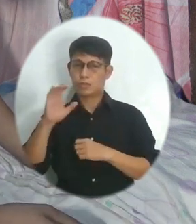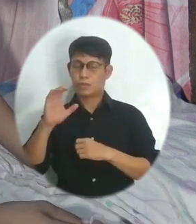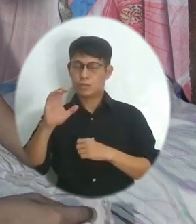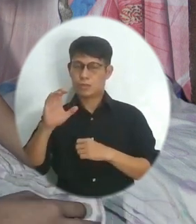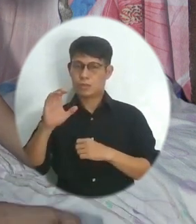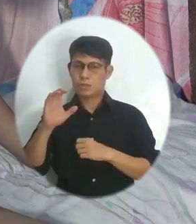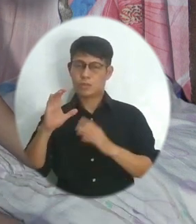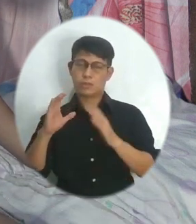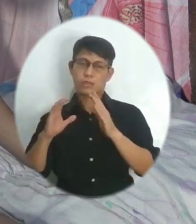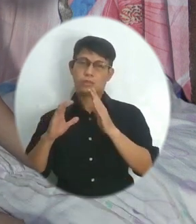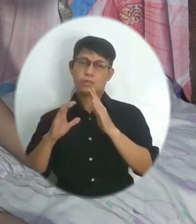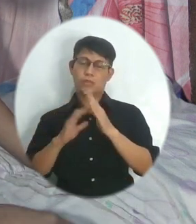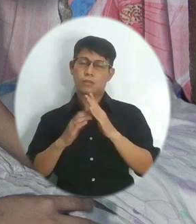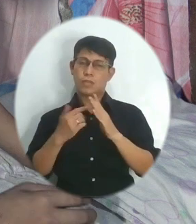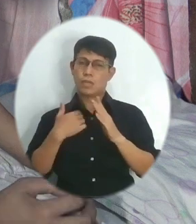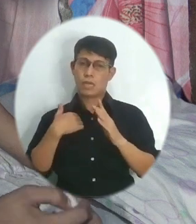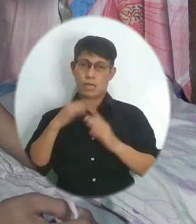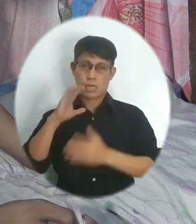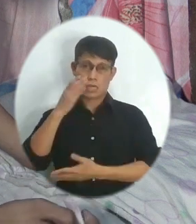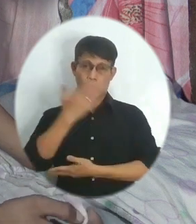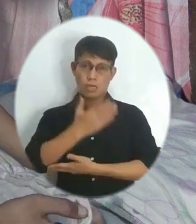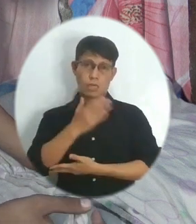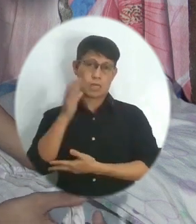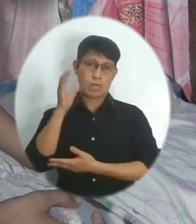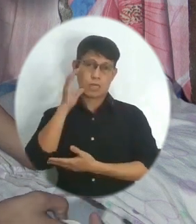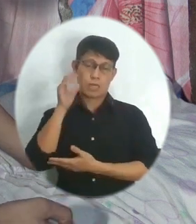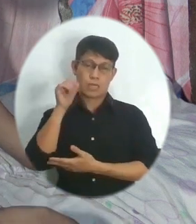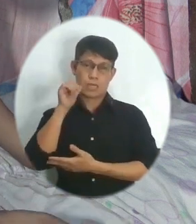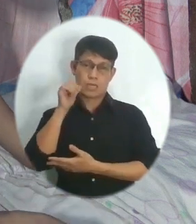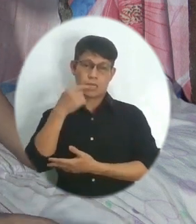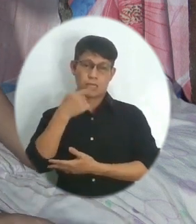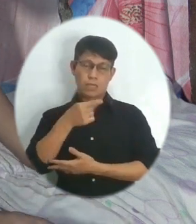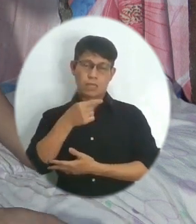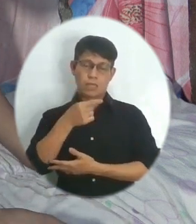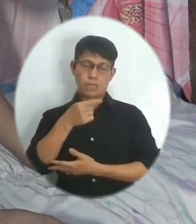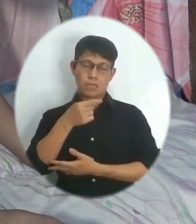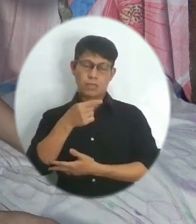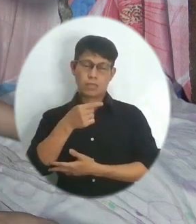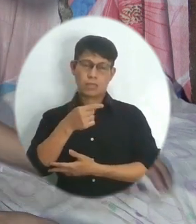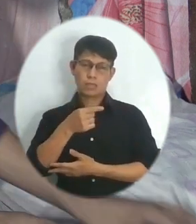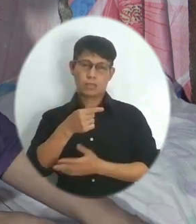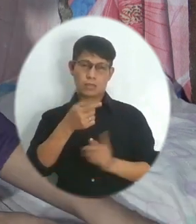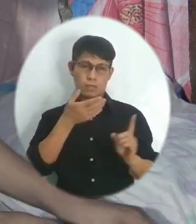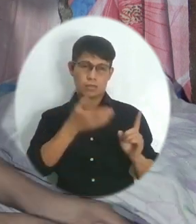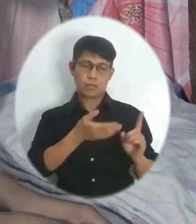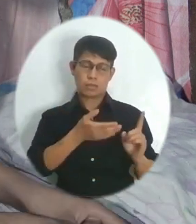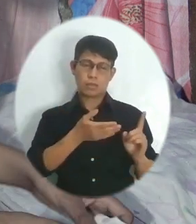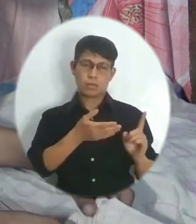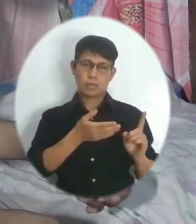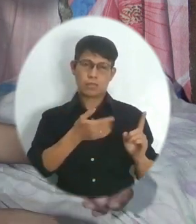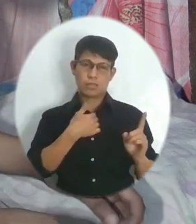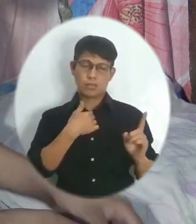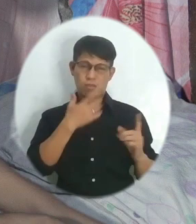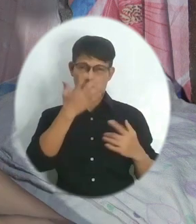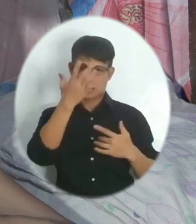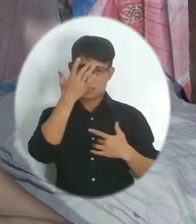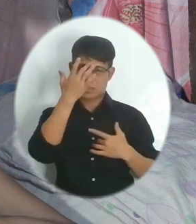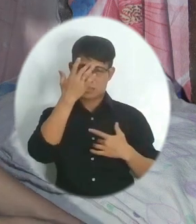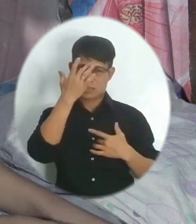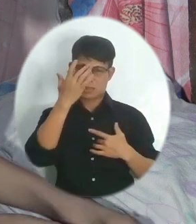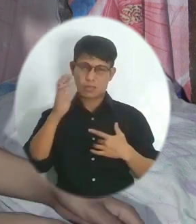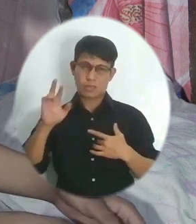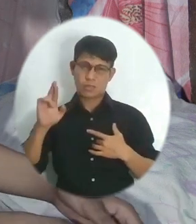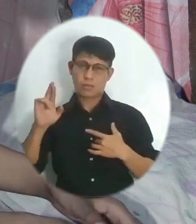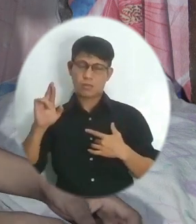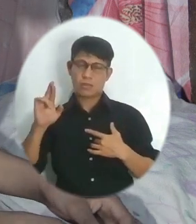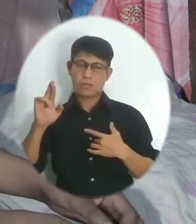Malaria, Caloocan City. Anak ko po si Cas Andre Padayaw Valentin. Diagnose